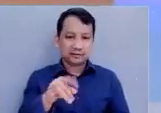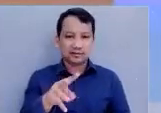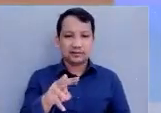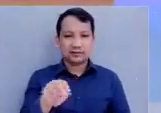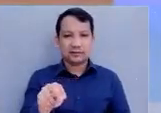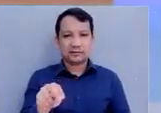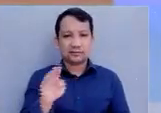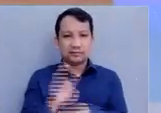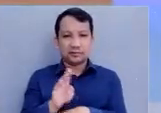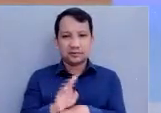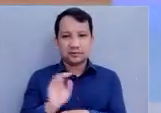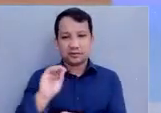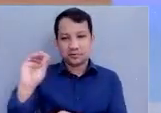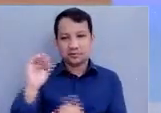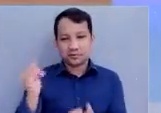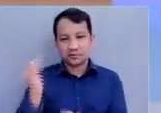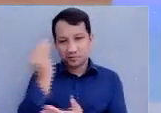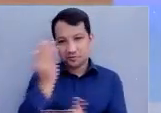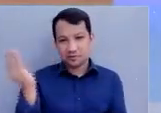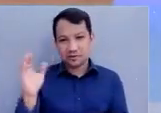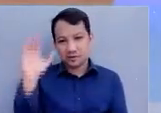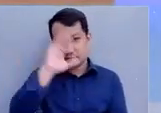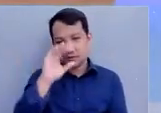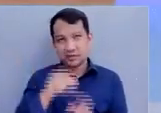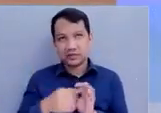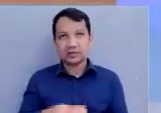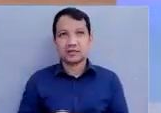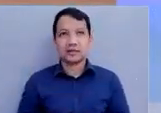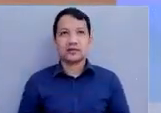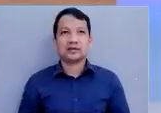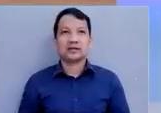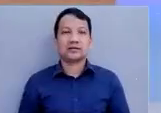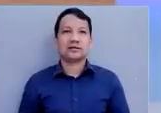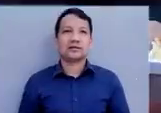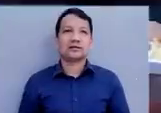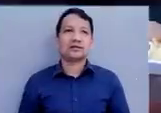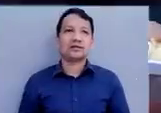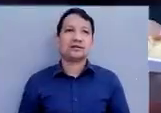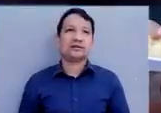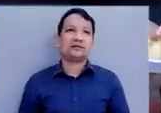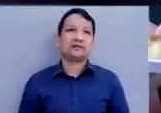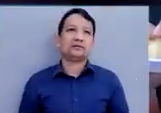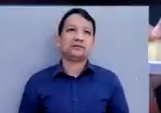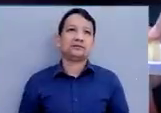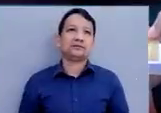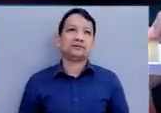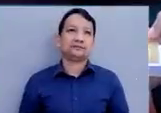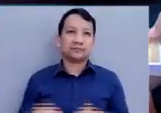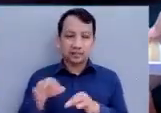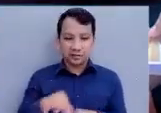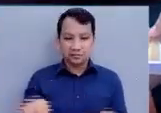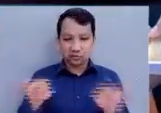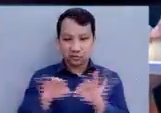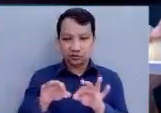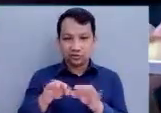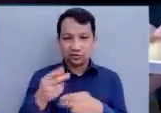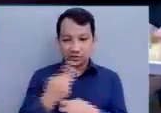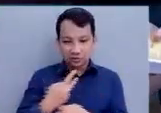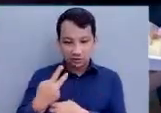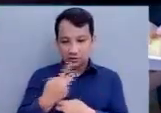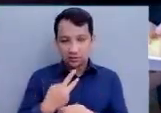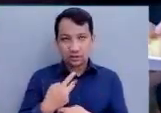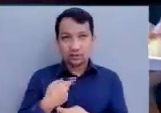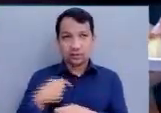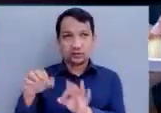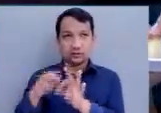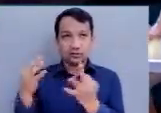mga business owners kung ano ang hinahanap ninyong mga employees para talagang tum kasi yung nagpapahalaga po sa amin tsaka talagang Mabait po yung